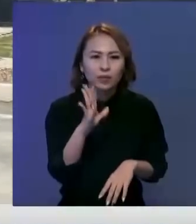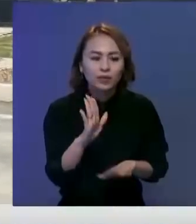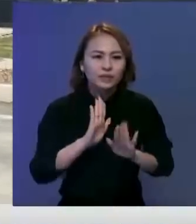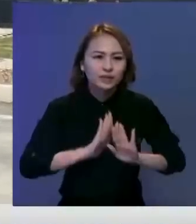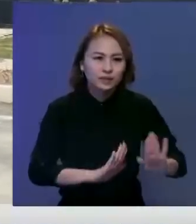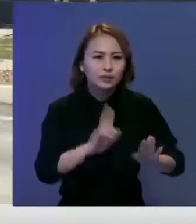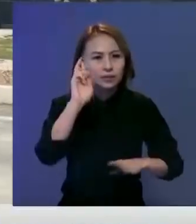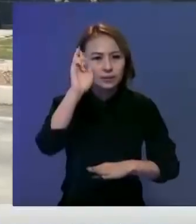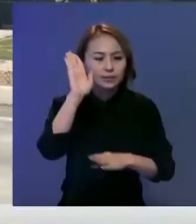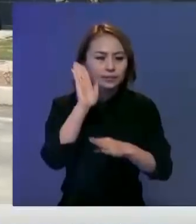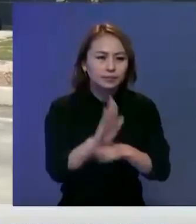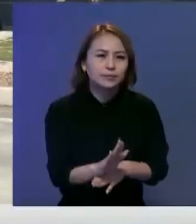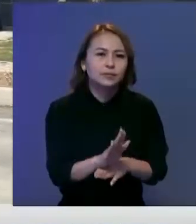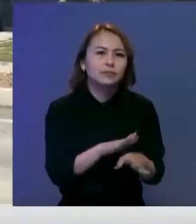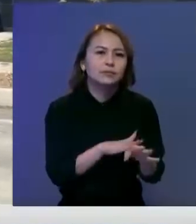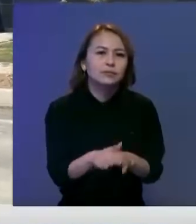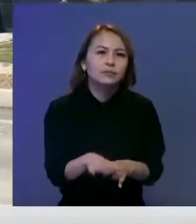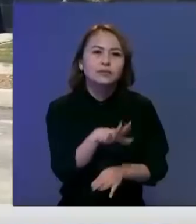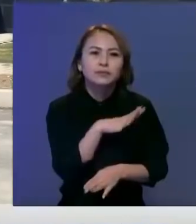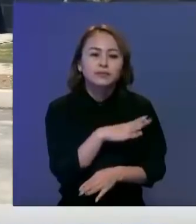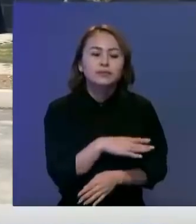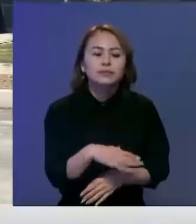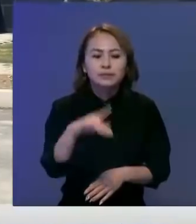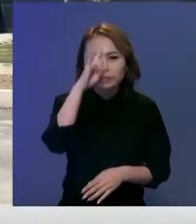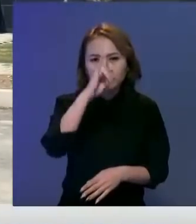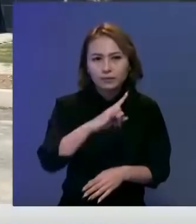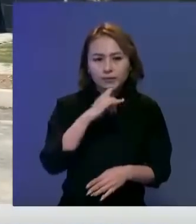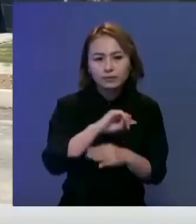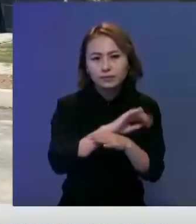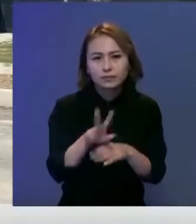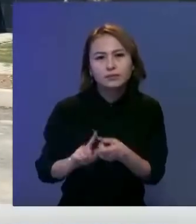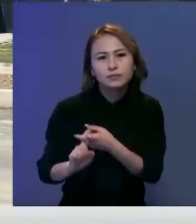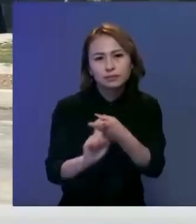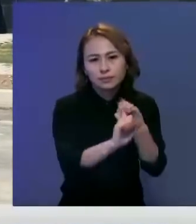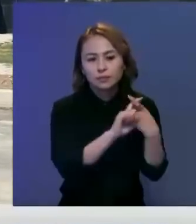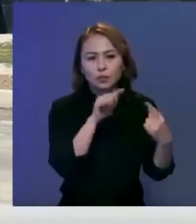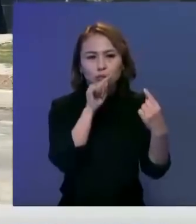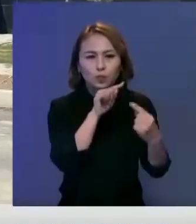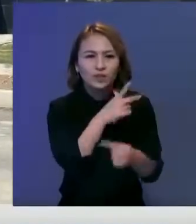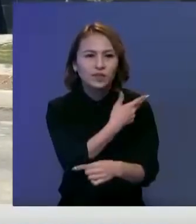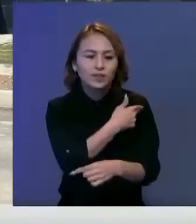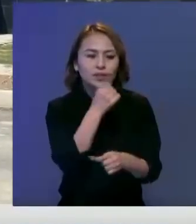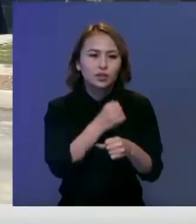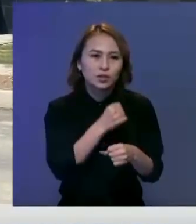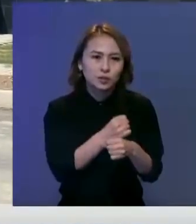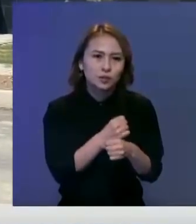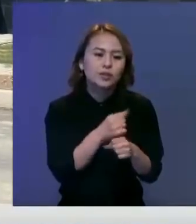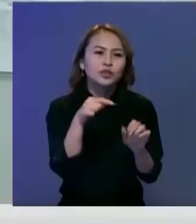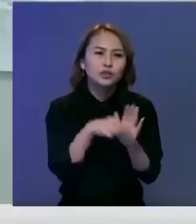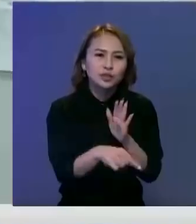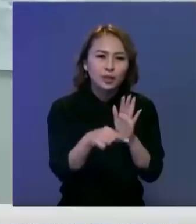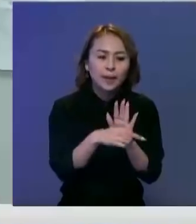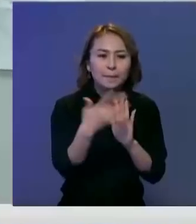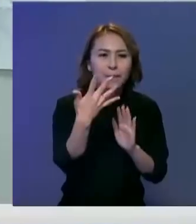башысының тапсырмасының орындалғанын жеткізді. Қазақстан коронавирусқа қарсы вакцина жасаушы мемлекеттердің үшінде